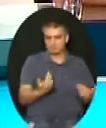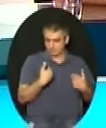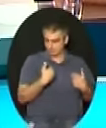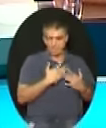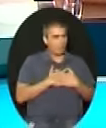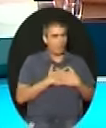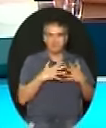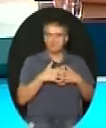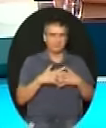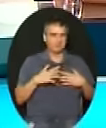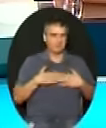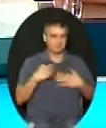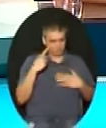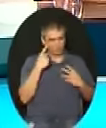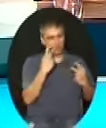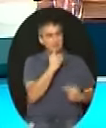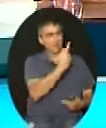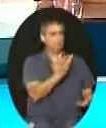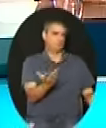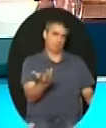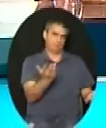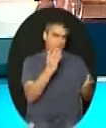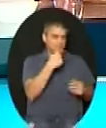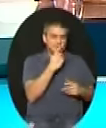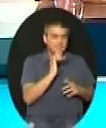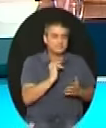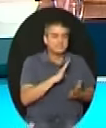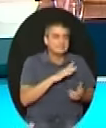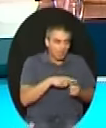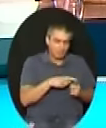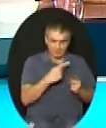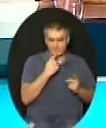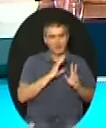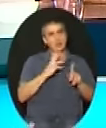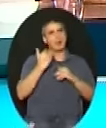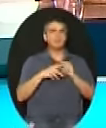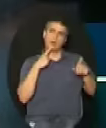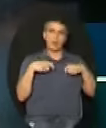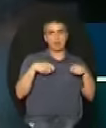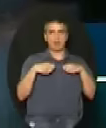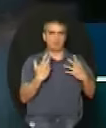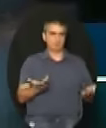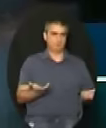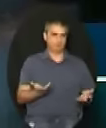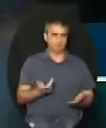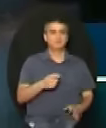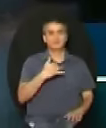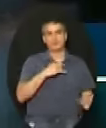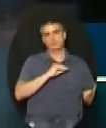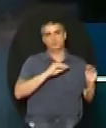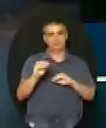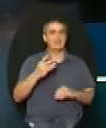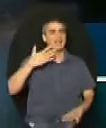אוהב את ארצות הברית. אני חושב שכדאי להגיד להם, רבותיי, תגדירו את הסכנה ותפסיקו בפוליטיקלי קורקט. אנחנו לא מופקדים על ביטחונה, אנחנו רוצים לעזור